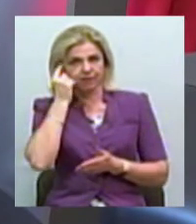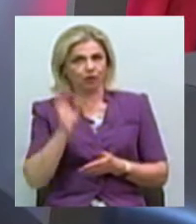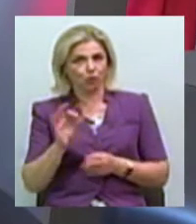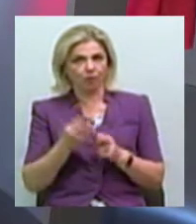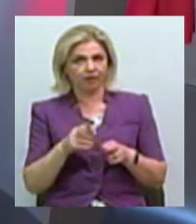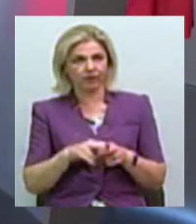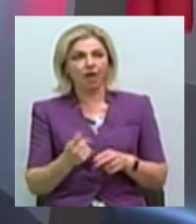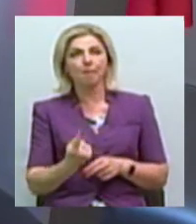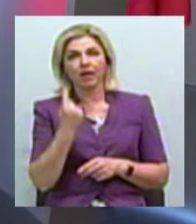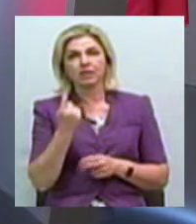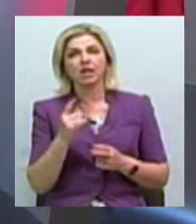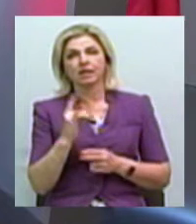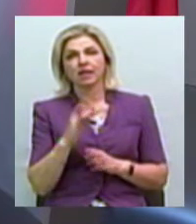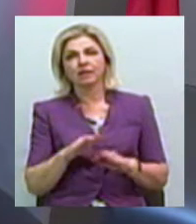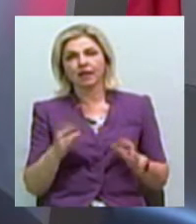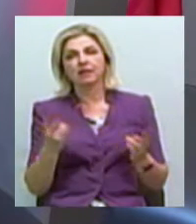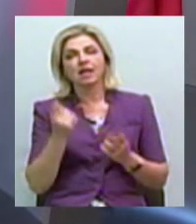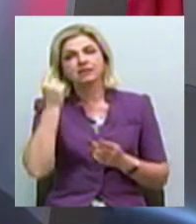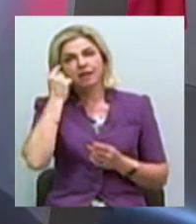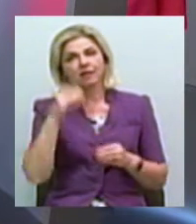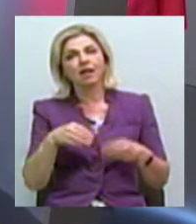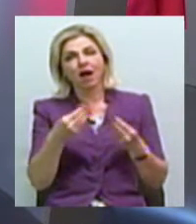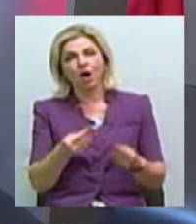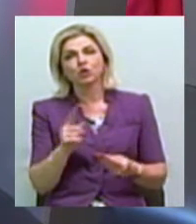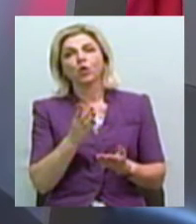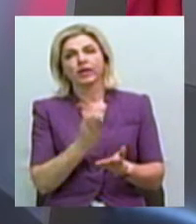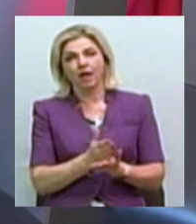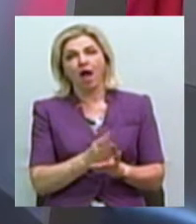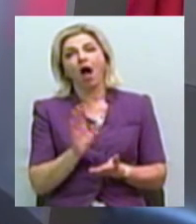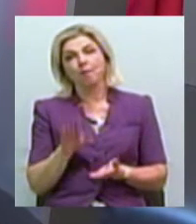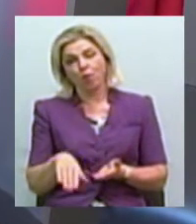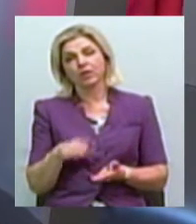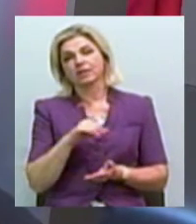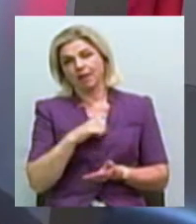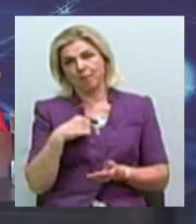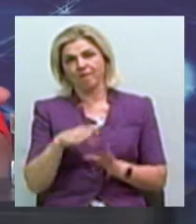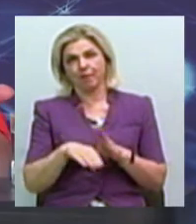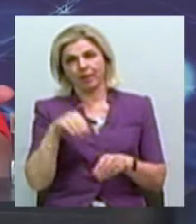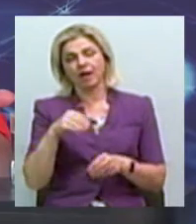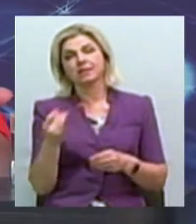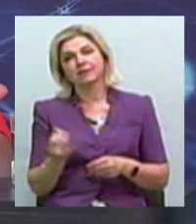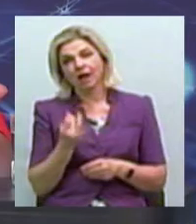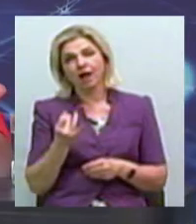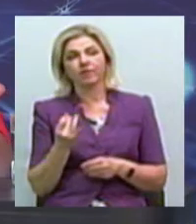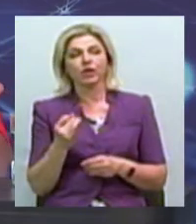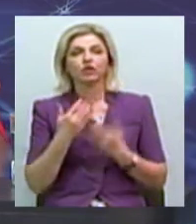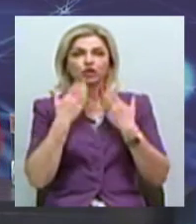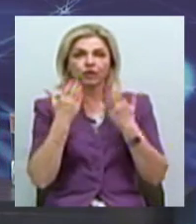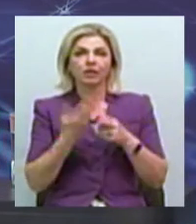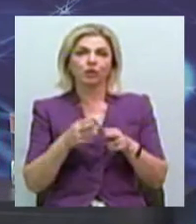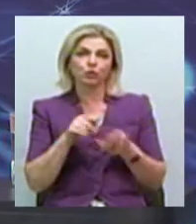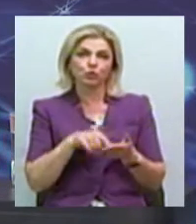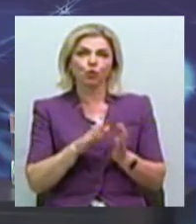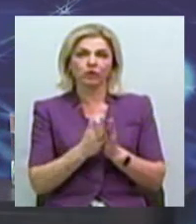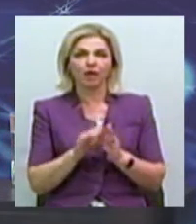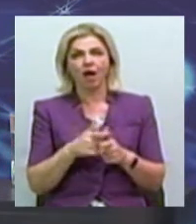дитині потрібно дати знання про те, що це є, а потім вона вже буде вибирати, цікаво їй читати цю книжку або